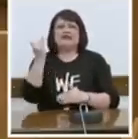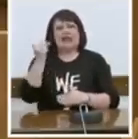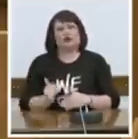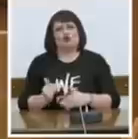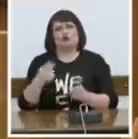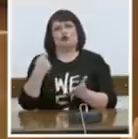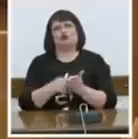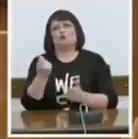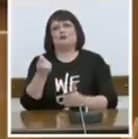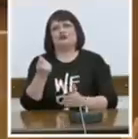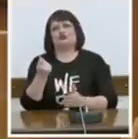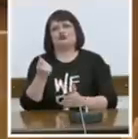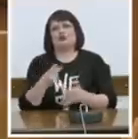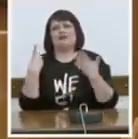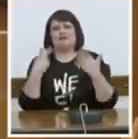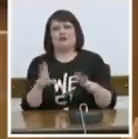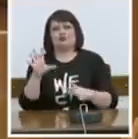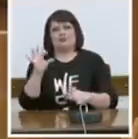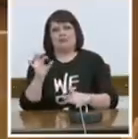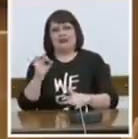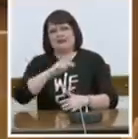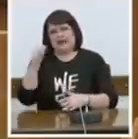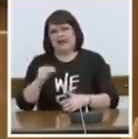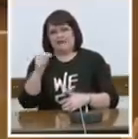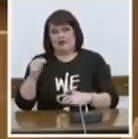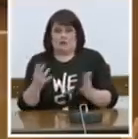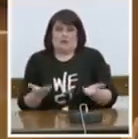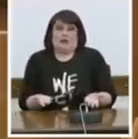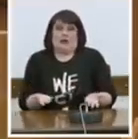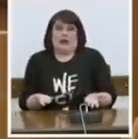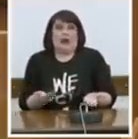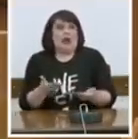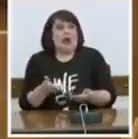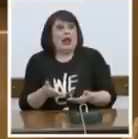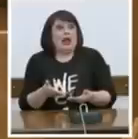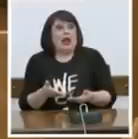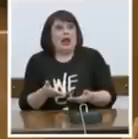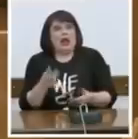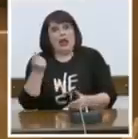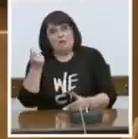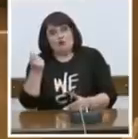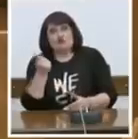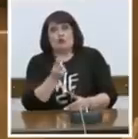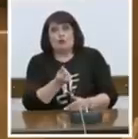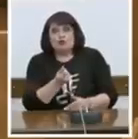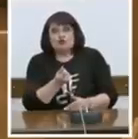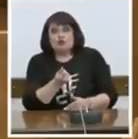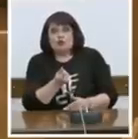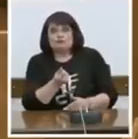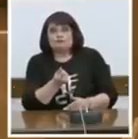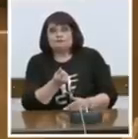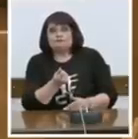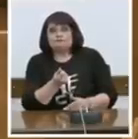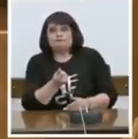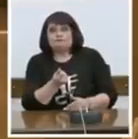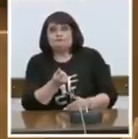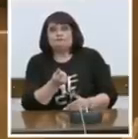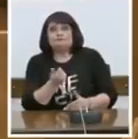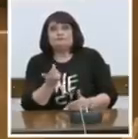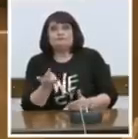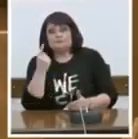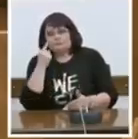στα 950 ευρώ. Μα αν αυτά τα ποσά δεν